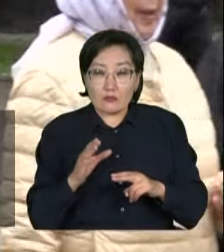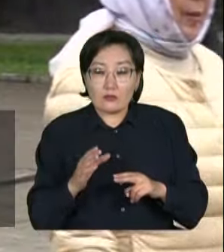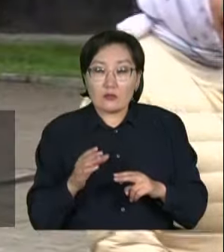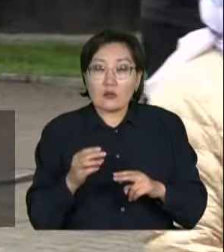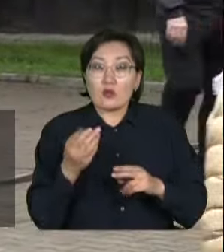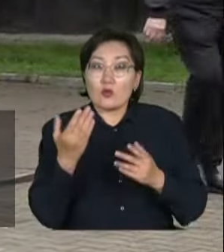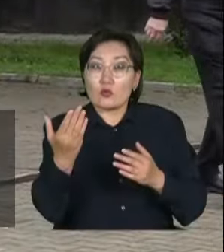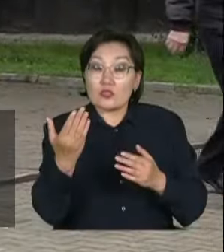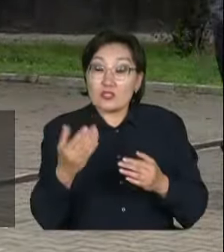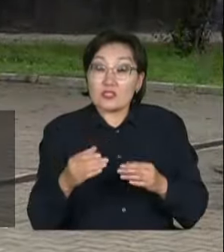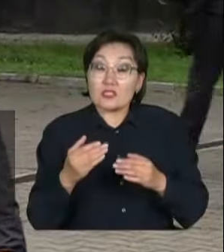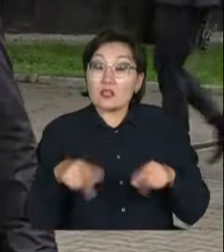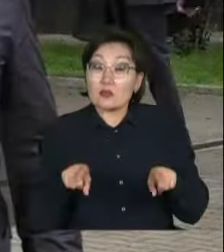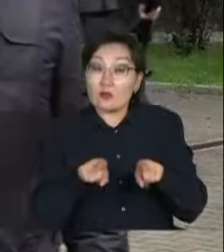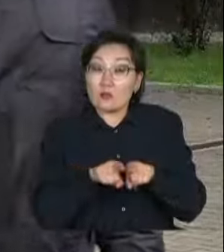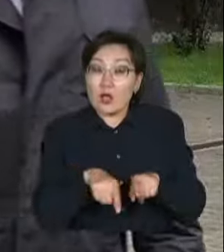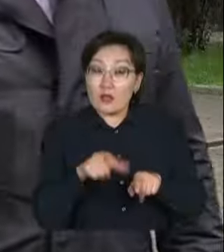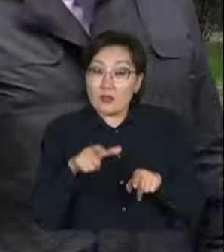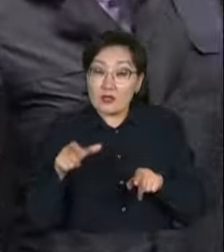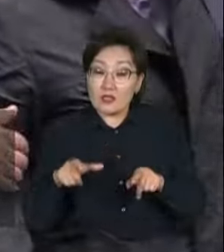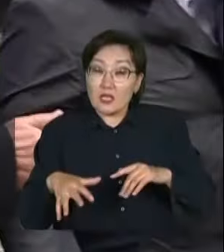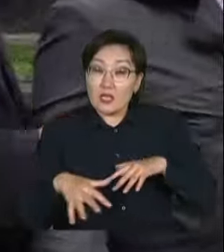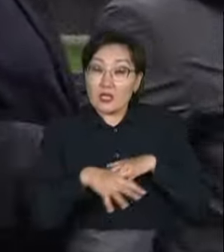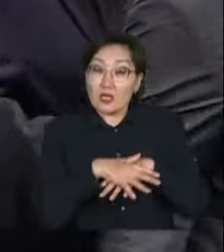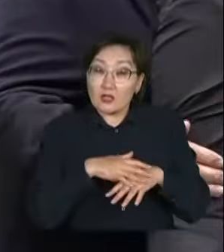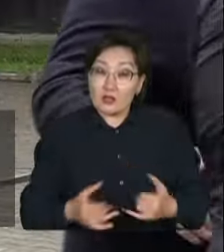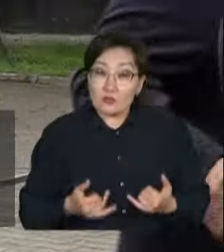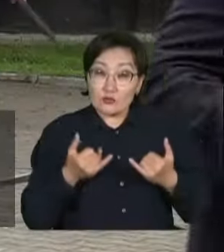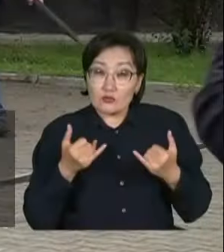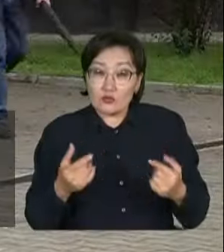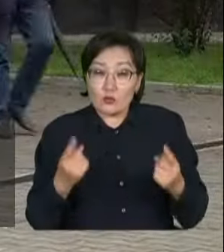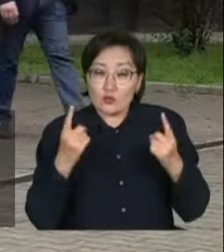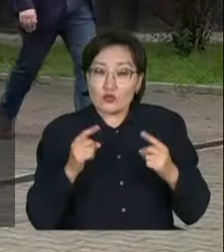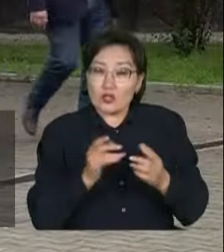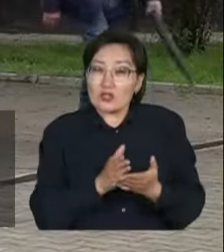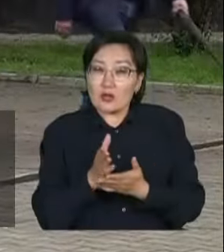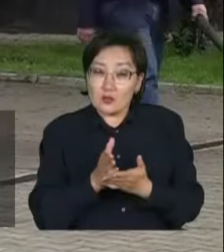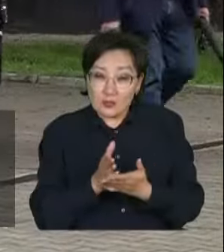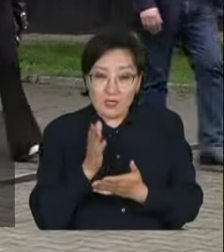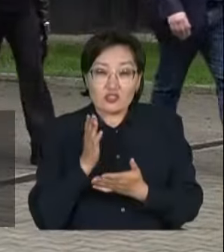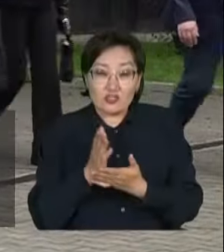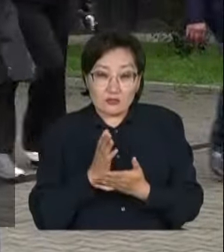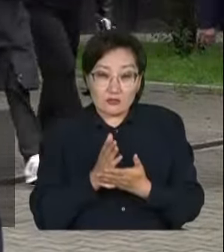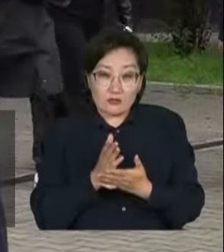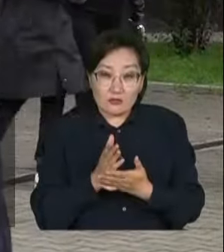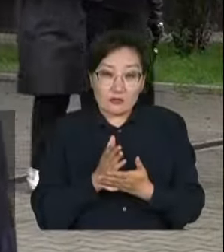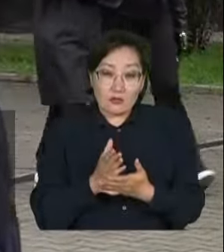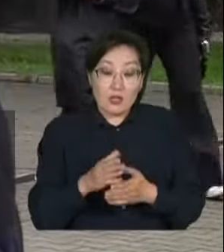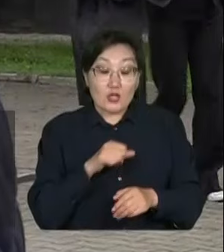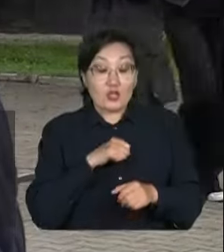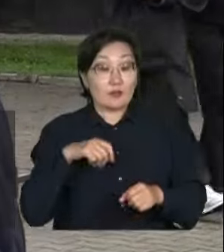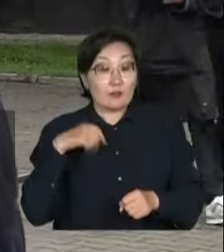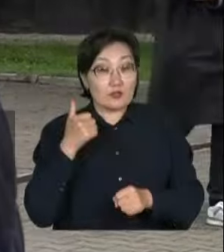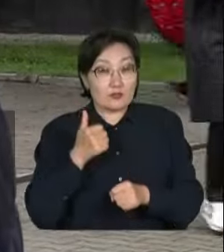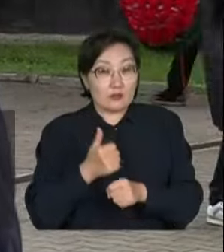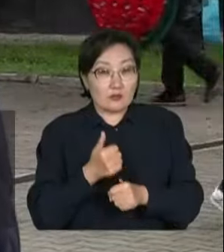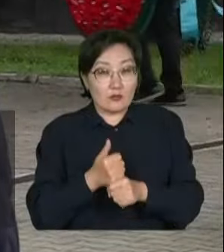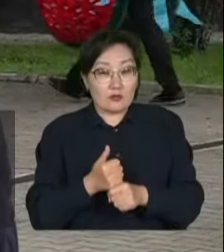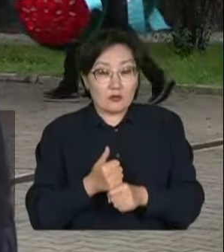сияқты адамдар халыққа зор еңбегі сіңген, ең бастысы